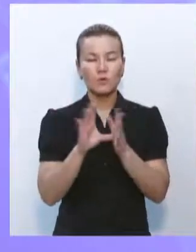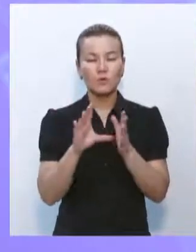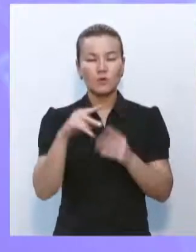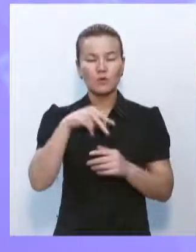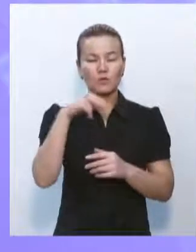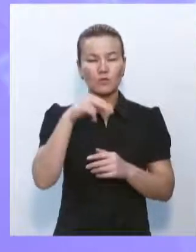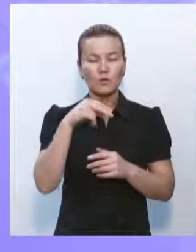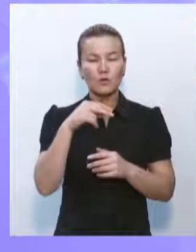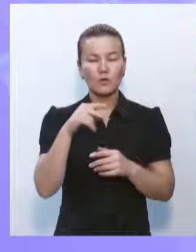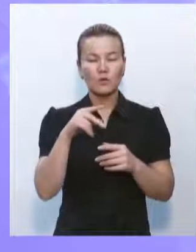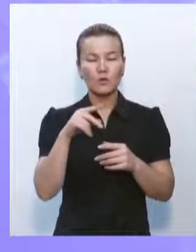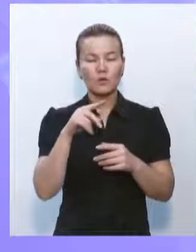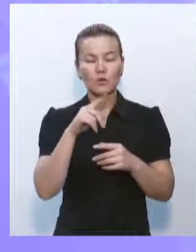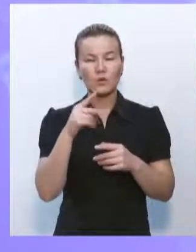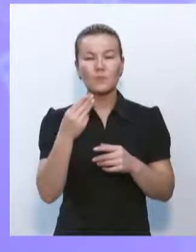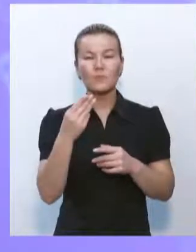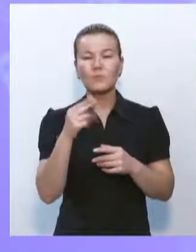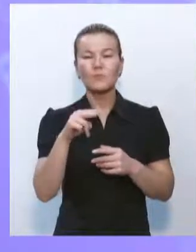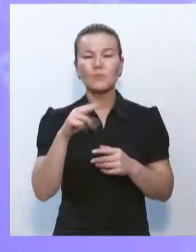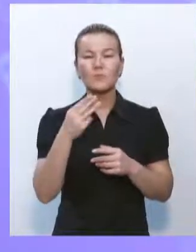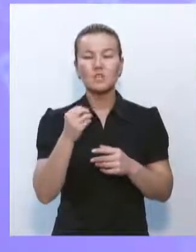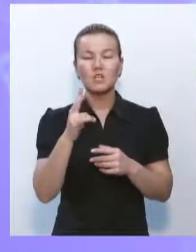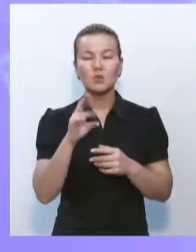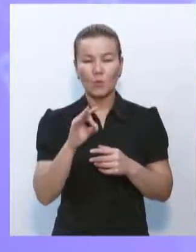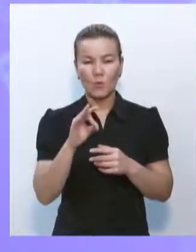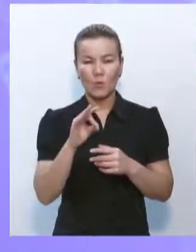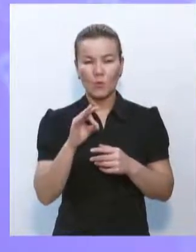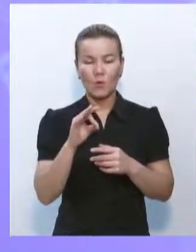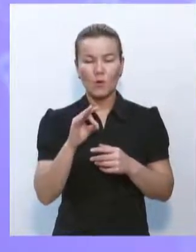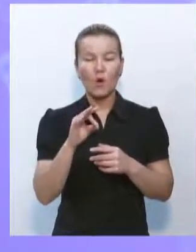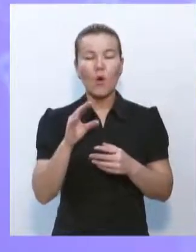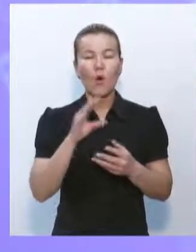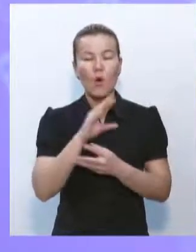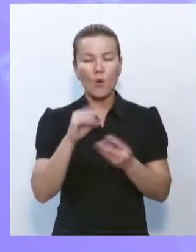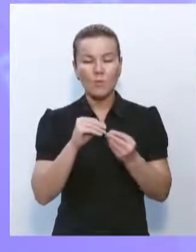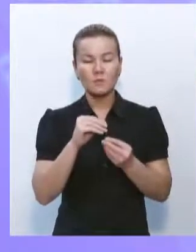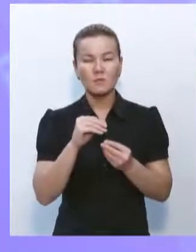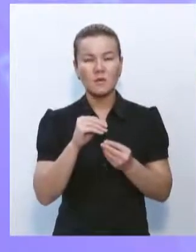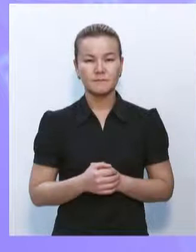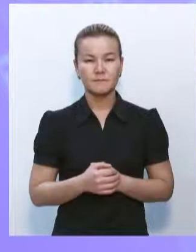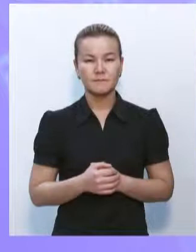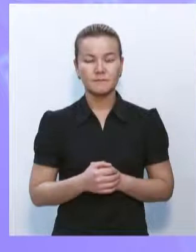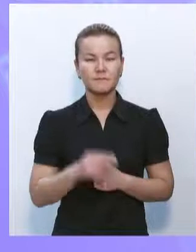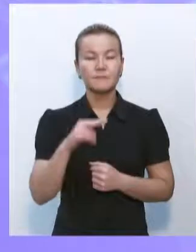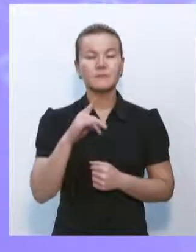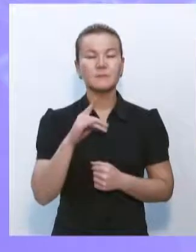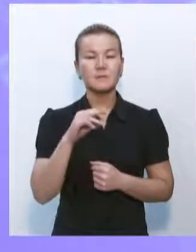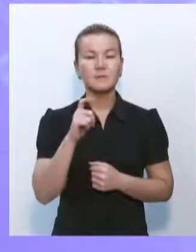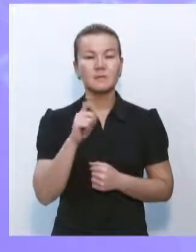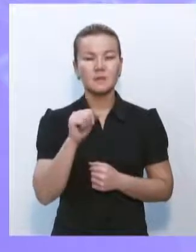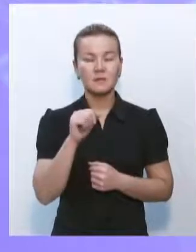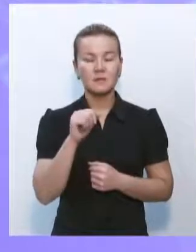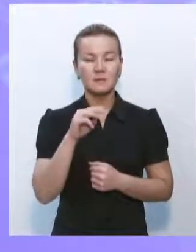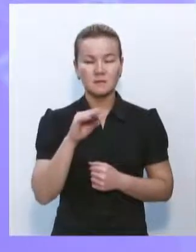от «пышено» – «пшено». «Пшено» – общеславянское название. «Пыхати»